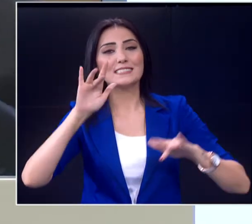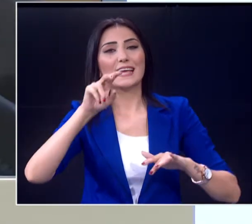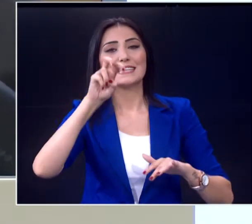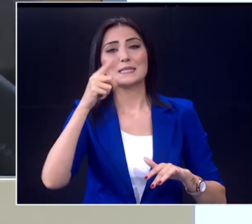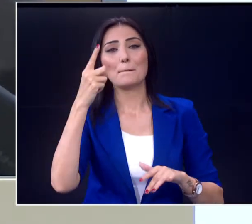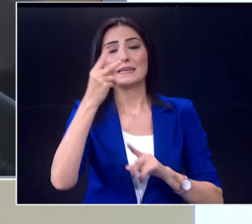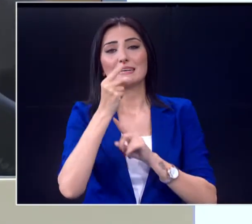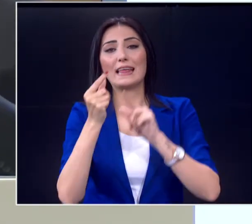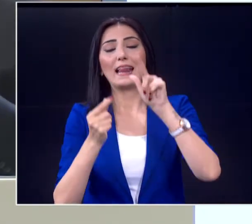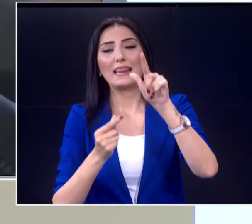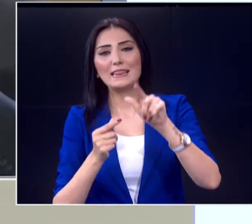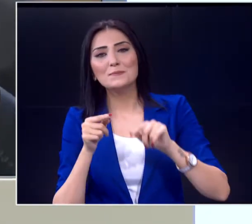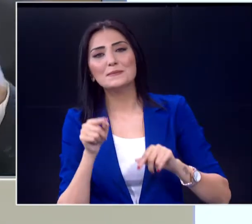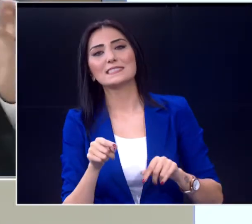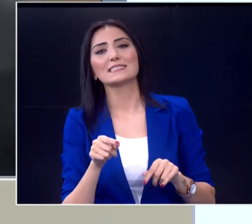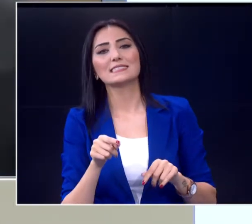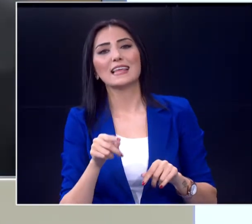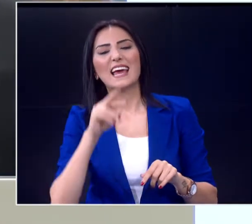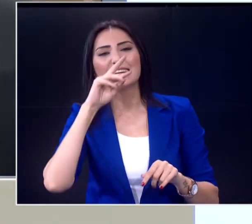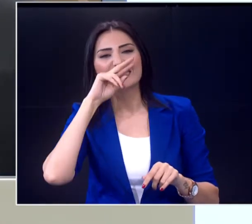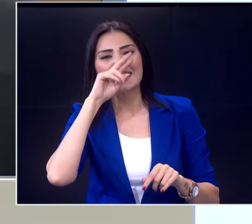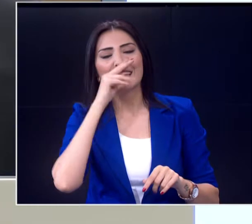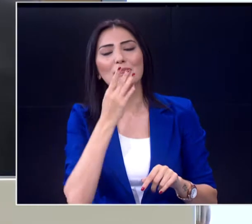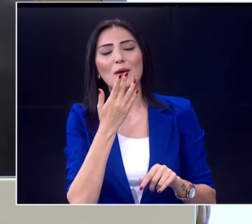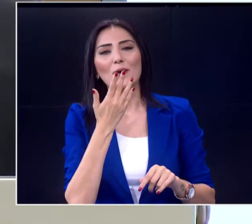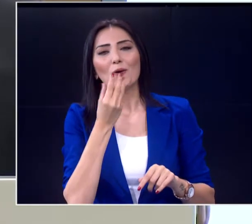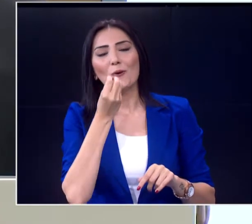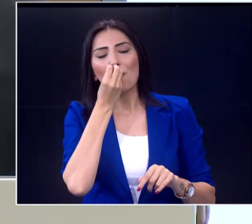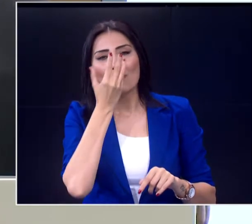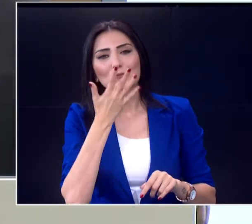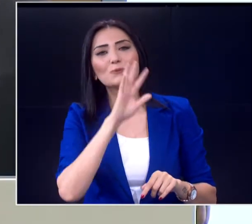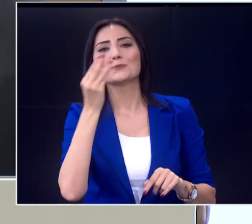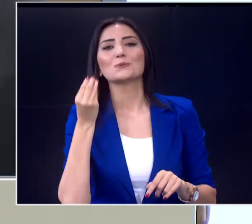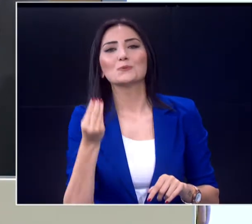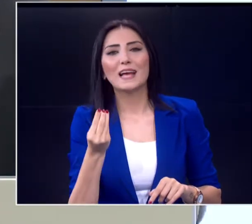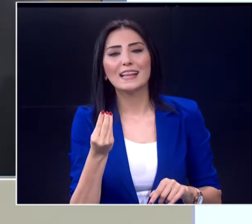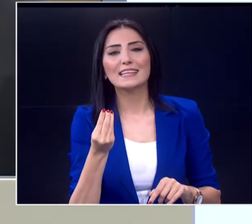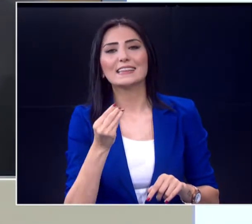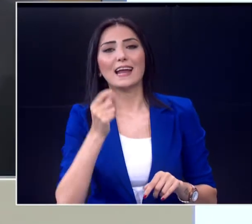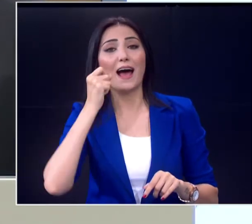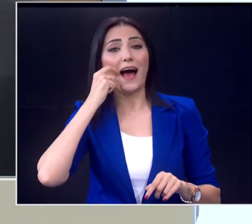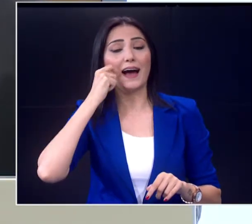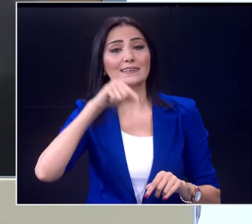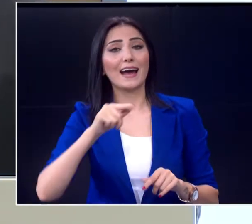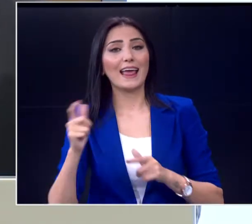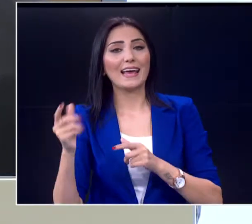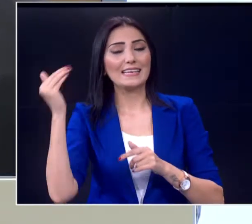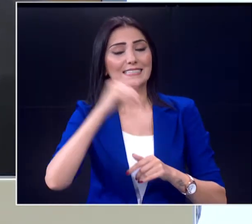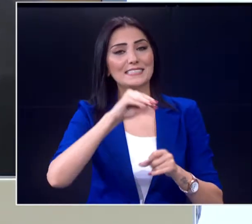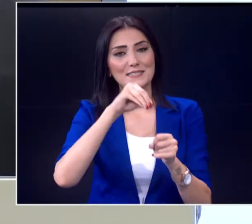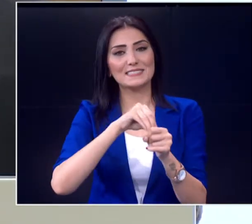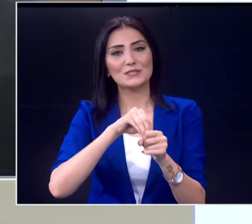81 ilimizin rengini, kokusunu, güzelliklerini Ankara'ya taşıdığınız